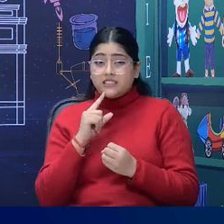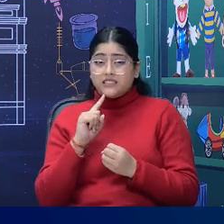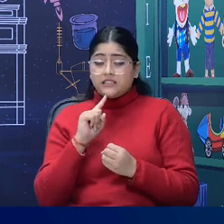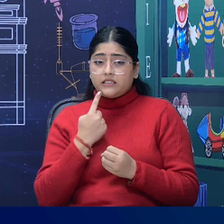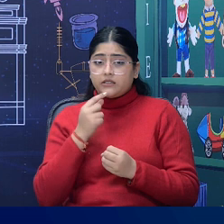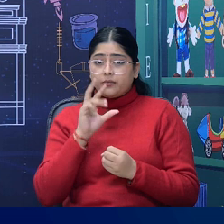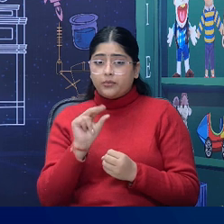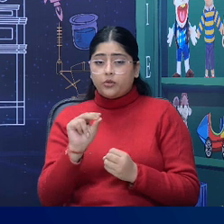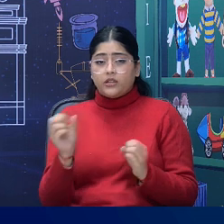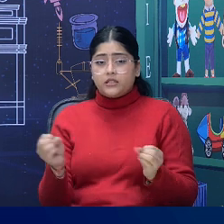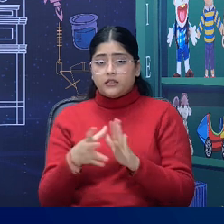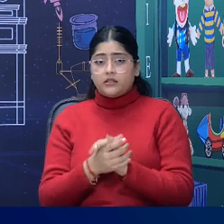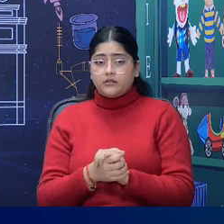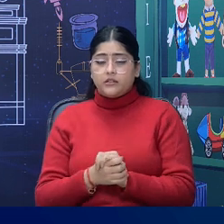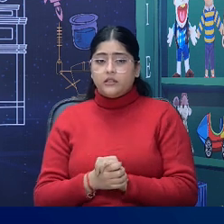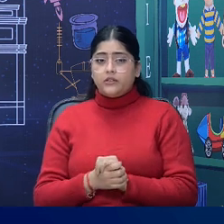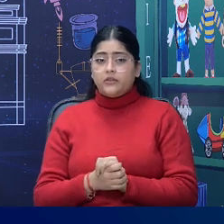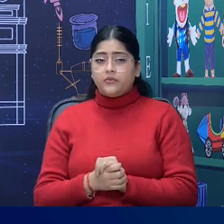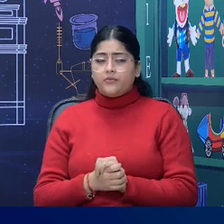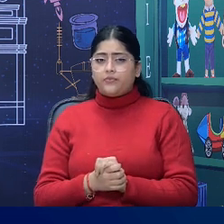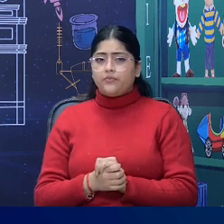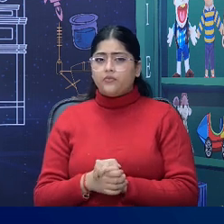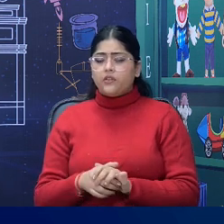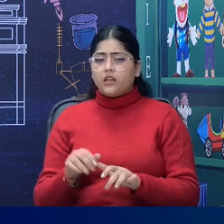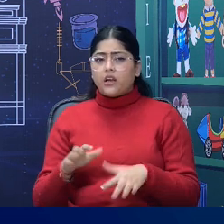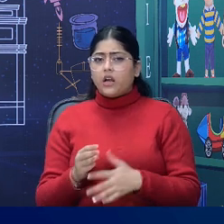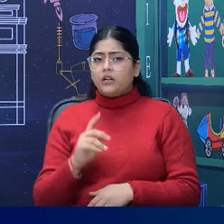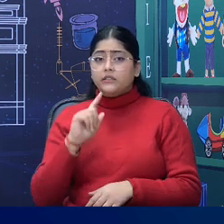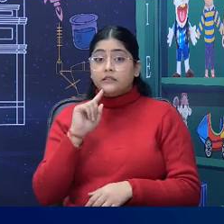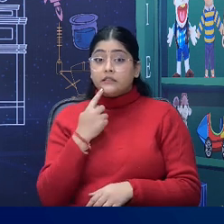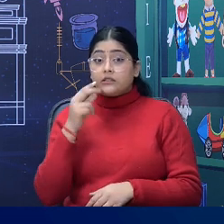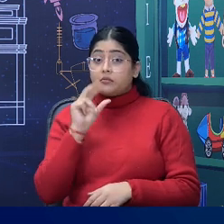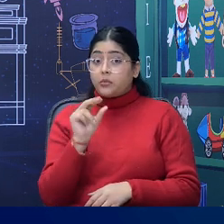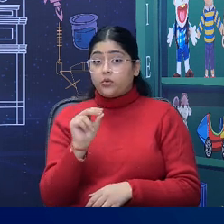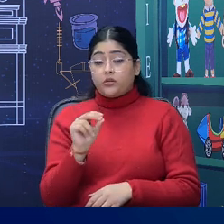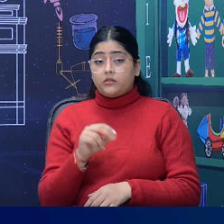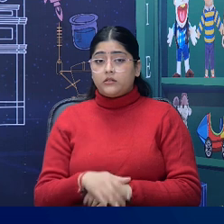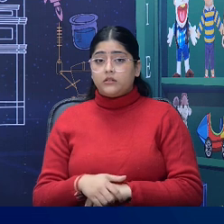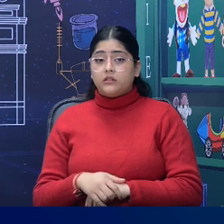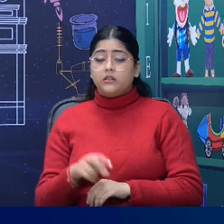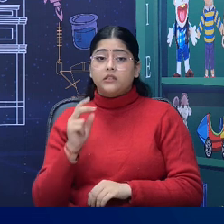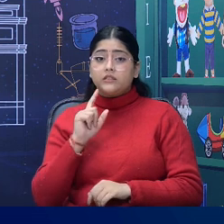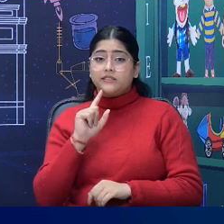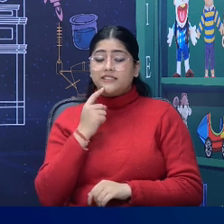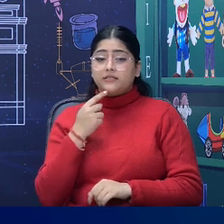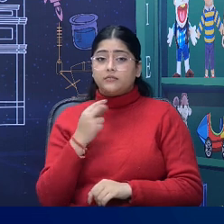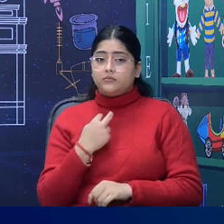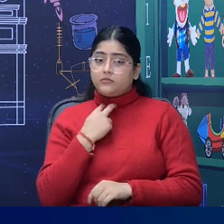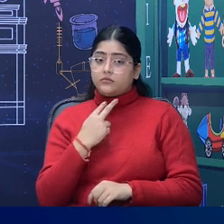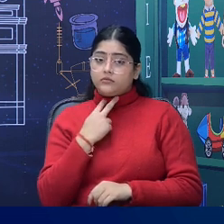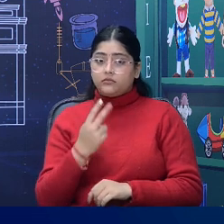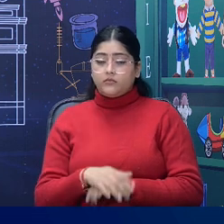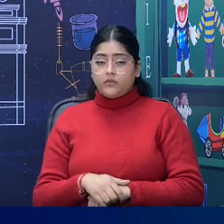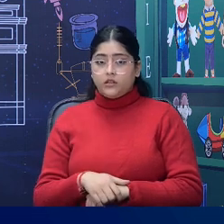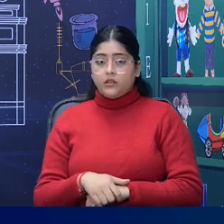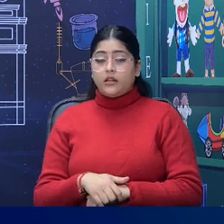संदेश उनके कान में सुनाई पड़ रहा हो अब उन्होंने कहा उनकी वाणी भी बड़ी गंभीर थी अक्सर आप देखेंगे कि इस तरह के प्रवचन करने वाले व्यक्ति जो हैं